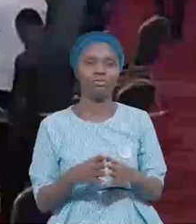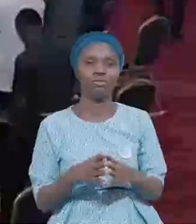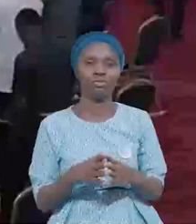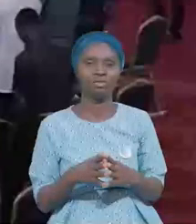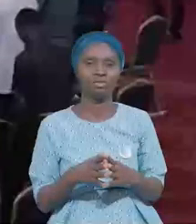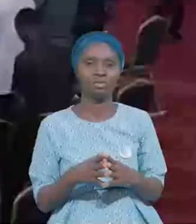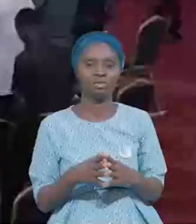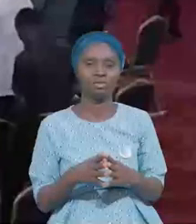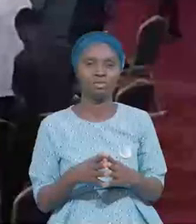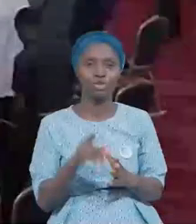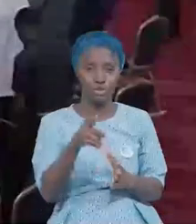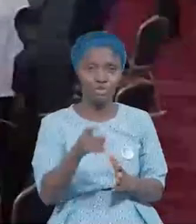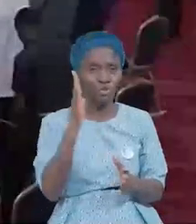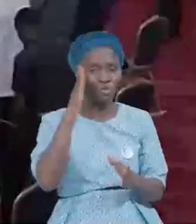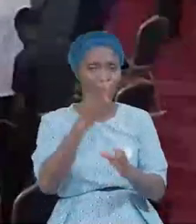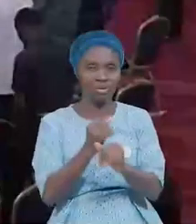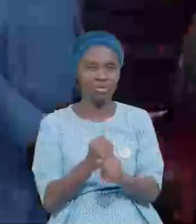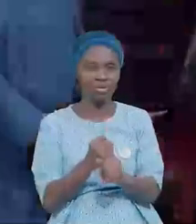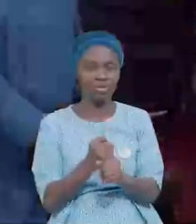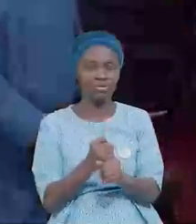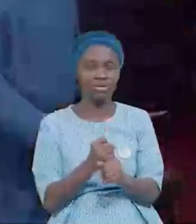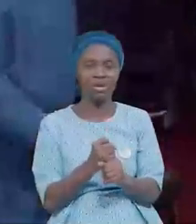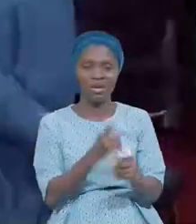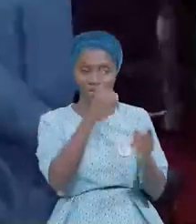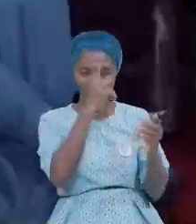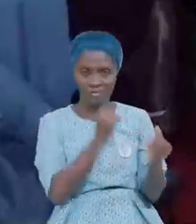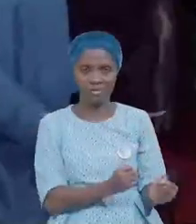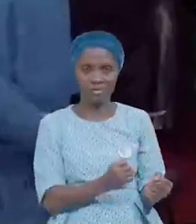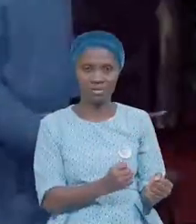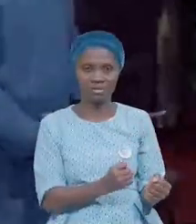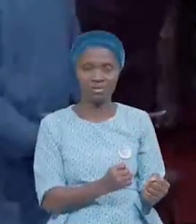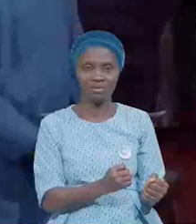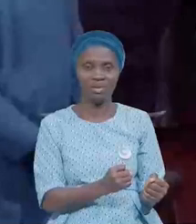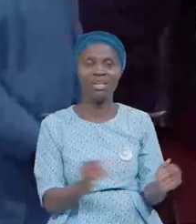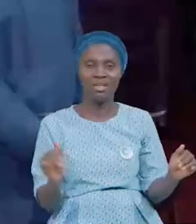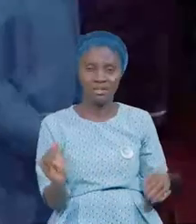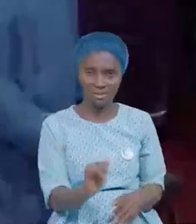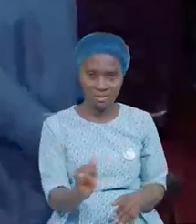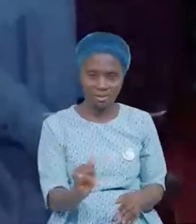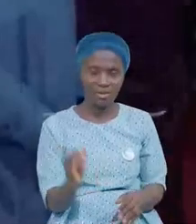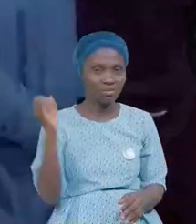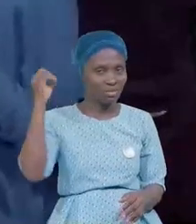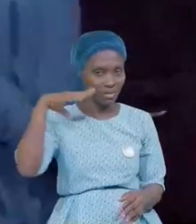C'est la même foi pour toi, disponible pour toi. La même grâce est disponible pour toi.